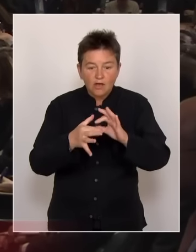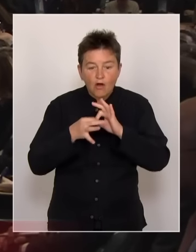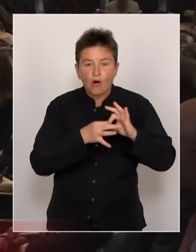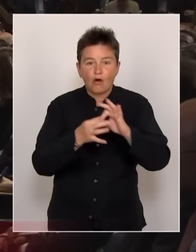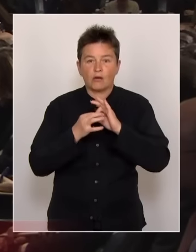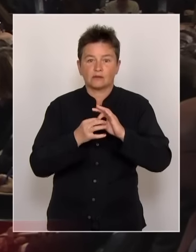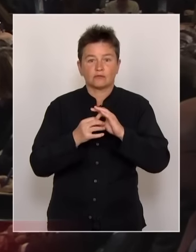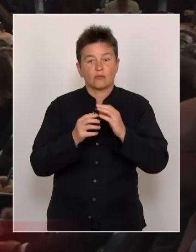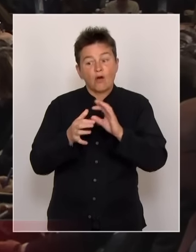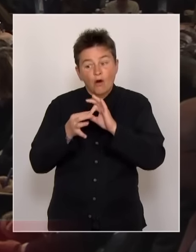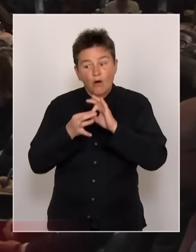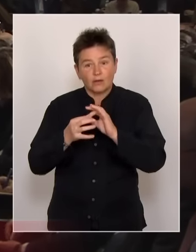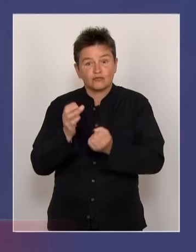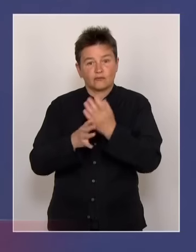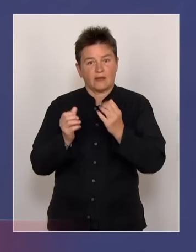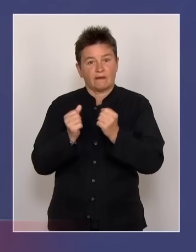voisinage avec la Russie.